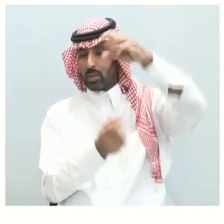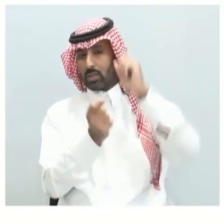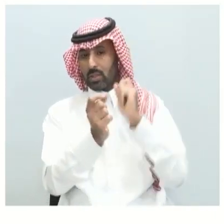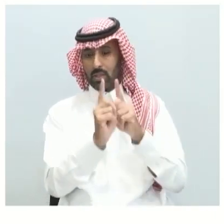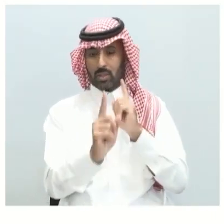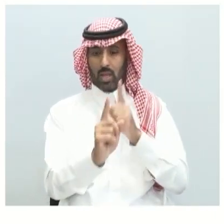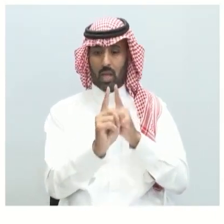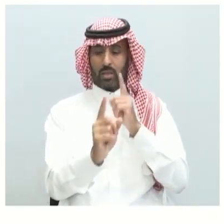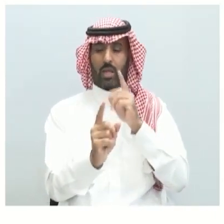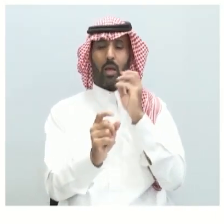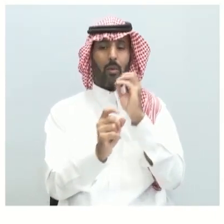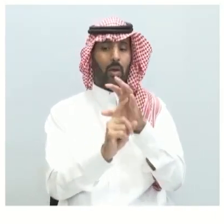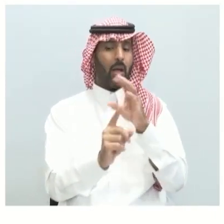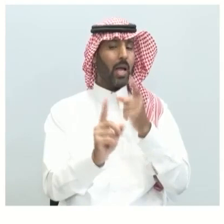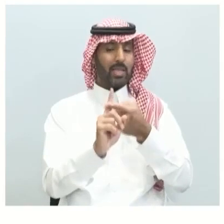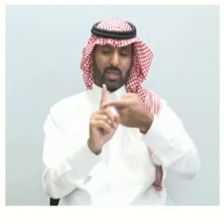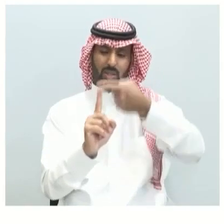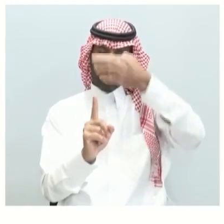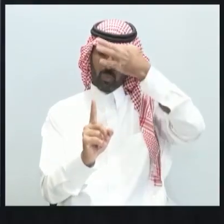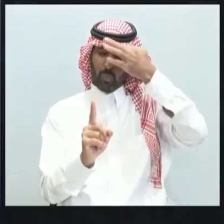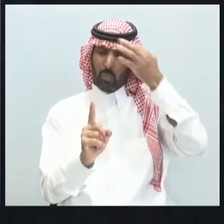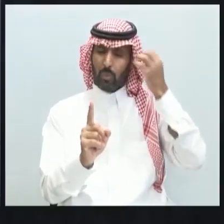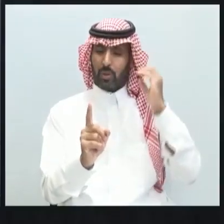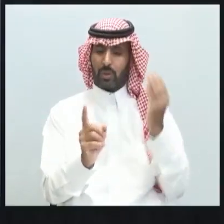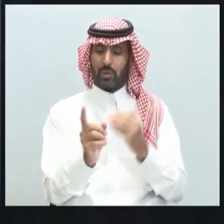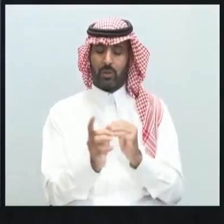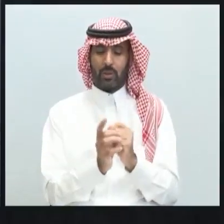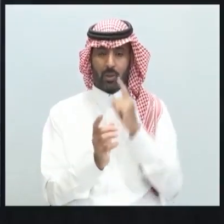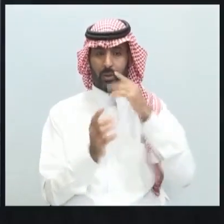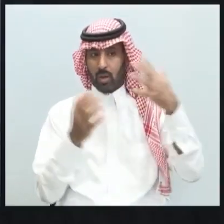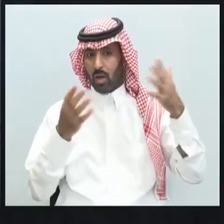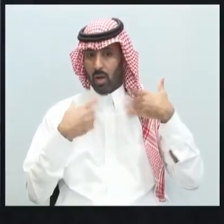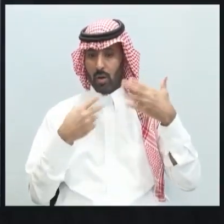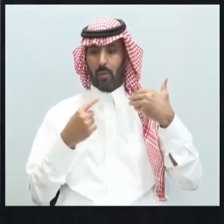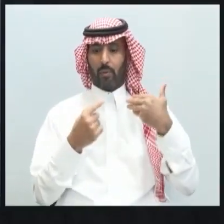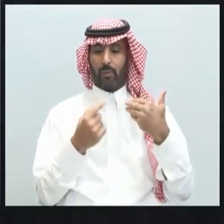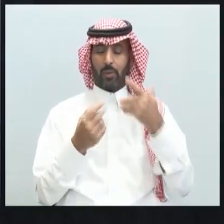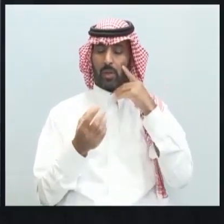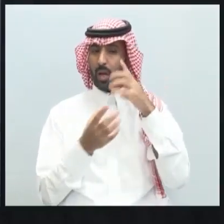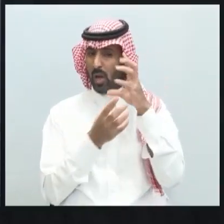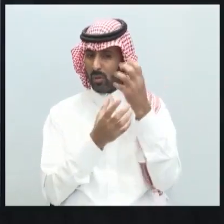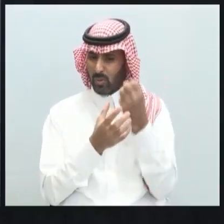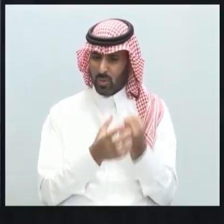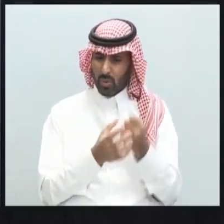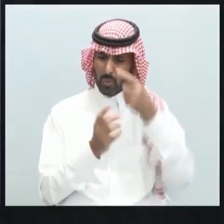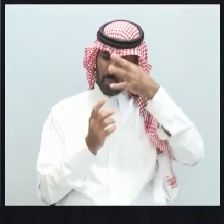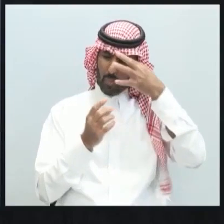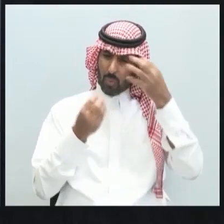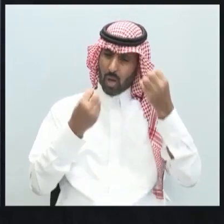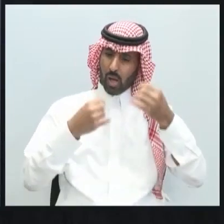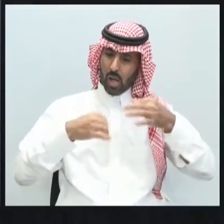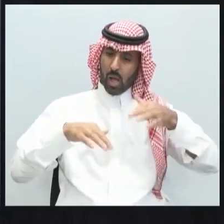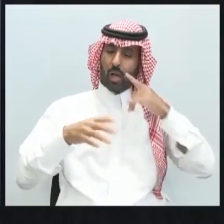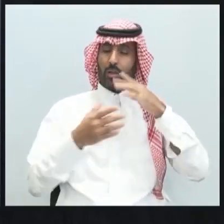بيانات تتعلق بماذا بدرجه الحراره للهواء كذلك الضغط الرطوبه في طبقات